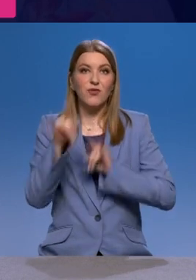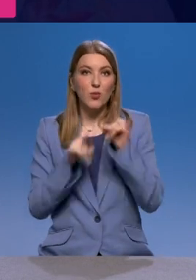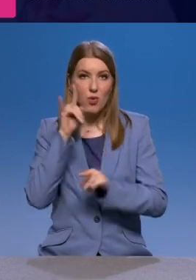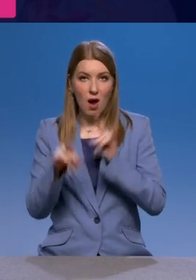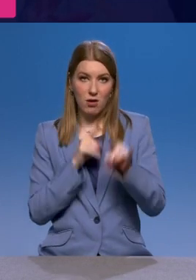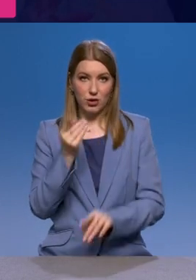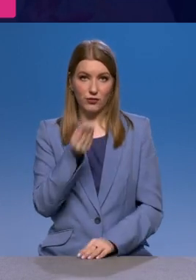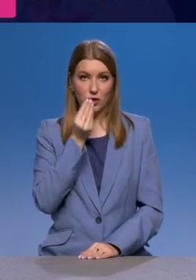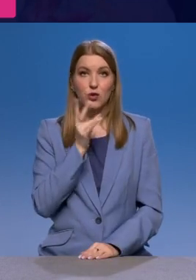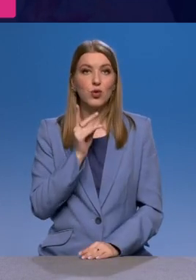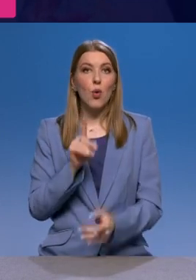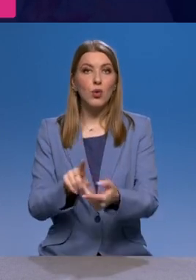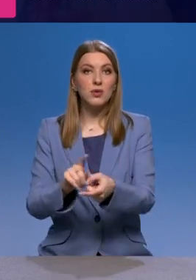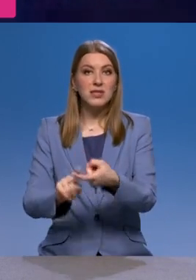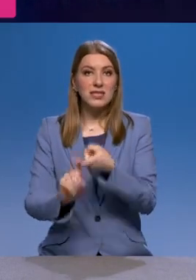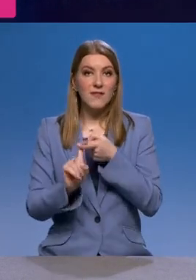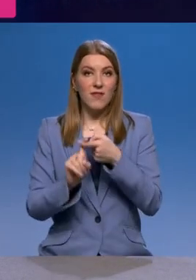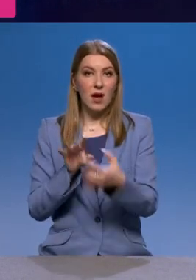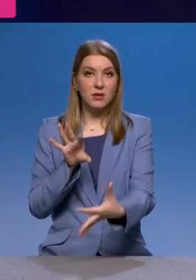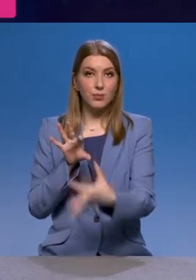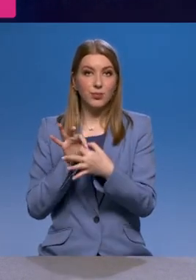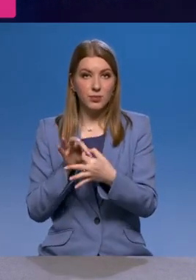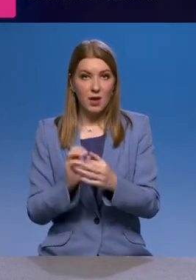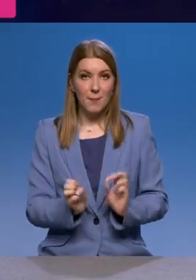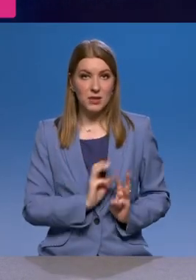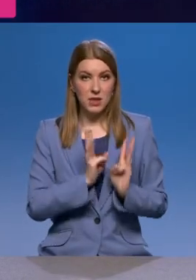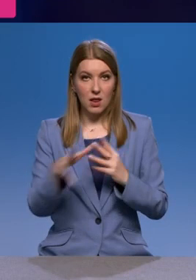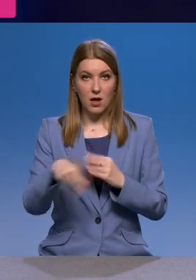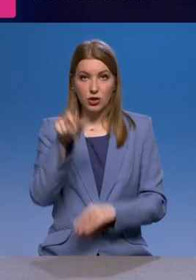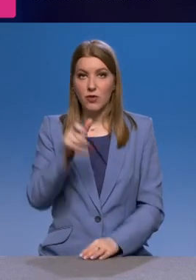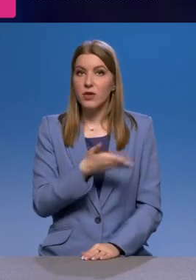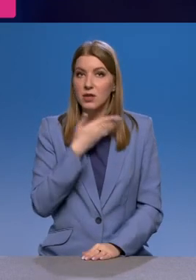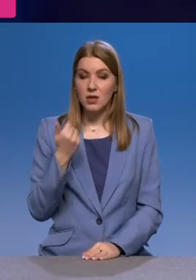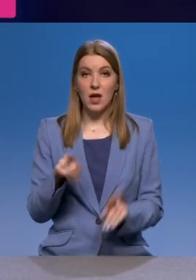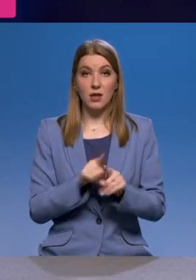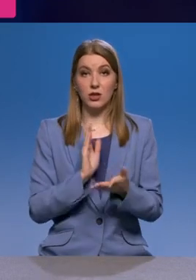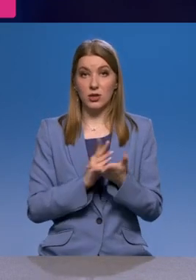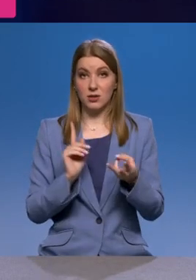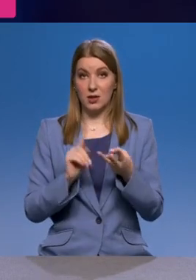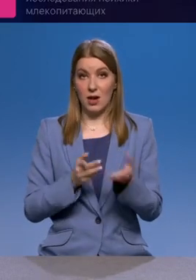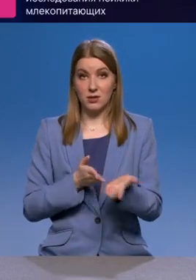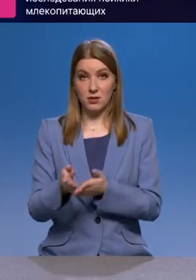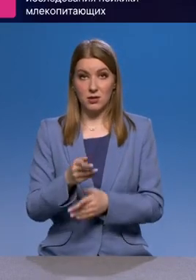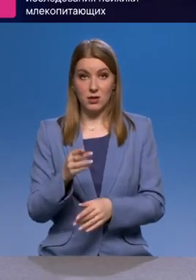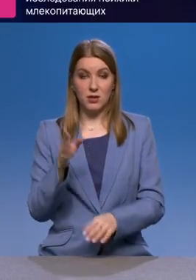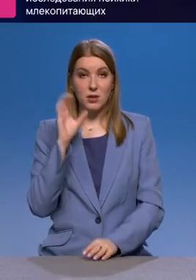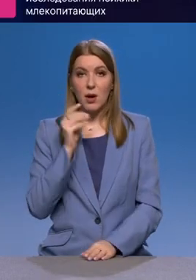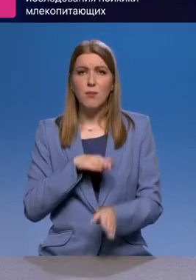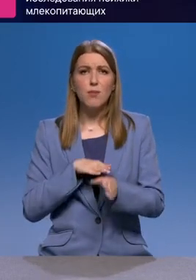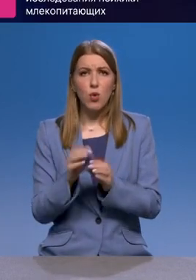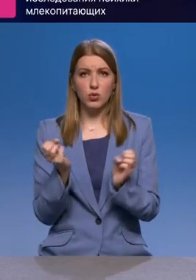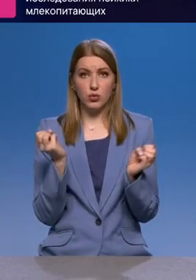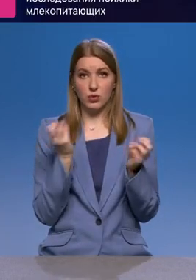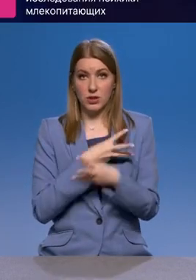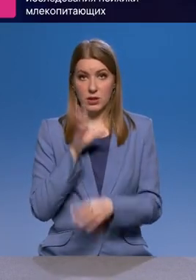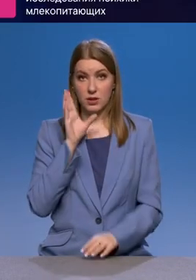эмоциональной они не образуют. И есть абсолютно дикие животные, feral dog так называемые. Это полностью дикие собаки, которых мы с